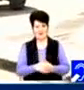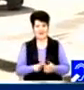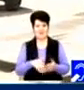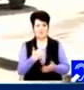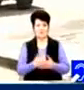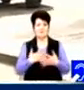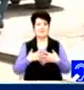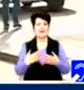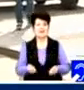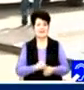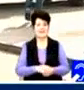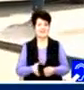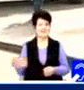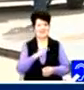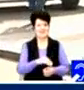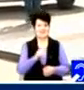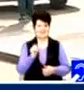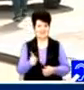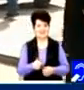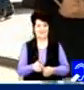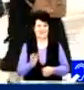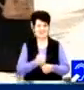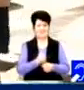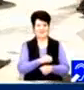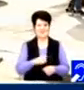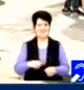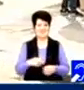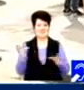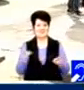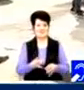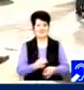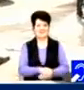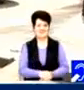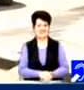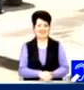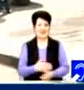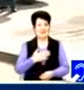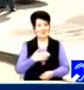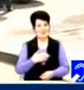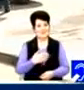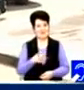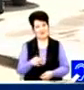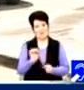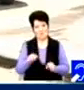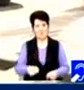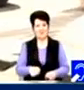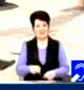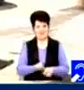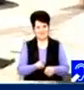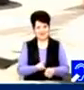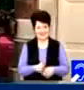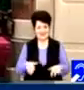principal sănătate să aibă restul cred că ar să ar să facă ele singuri ce le trebui dar noi de am că acum putem așa le